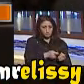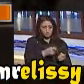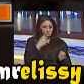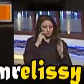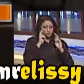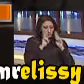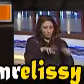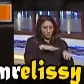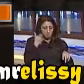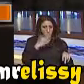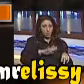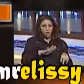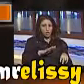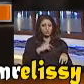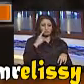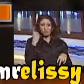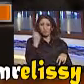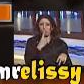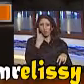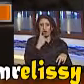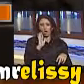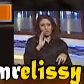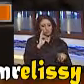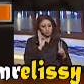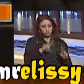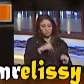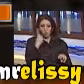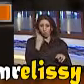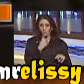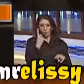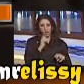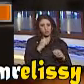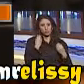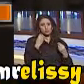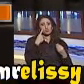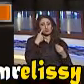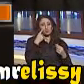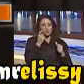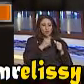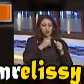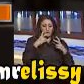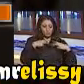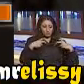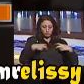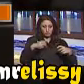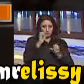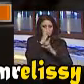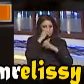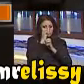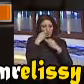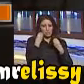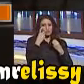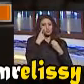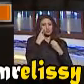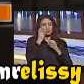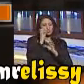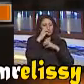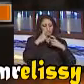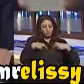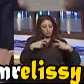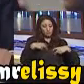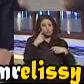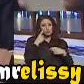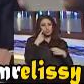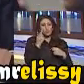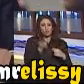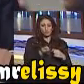فشفنا الجثة لقينا الوفاة لحد دلوقتي طبيعية ومستنيين تقرير الطب الشرعي ان احنا نشوفه بكرة او بعد ان شاء الله. بس هو الحقيقة يعني البعض بيقول